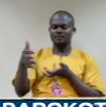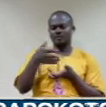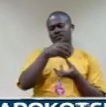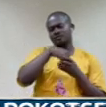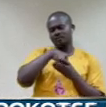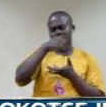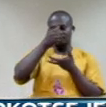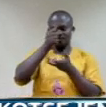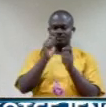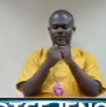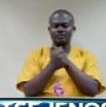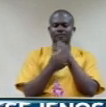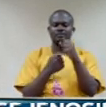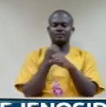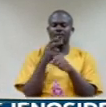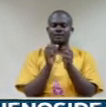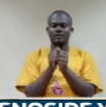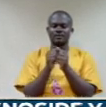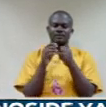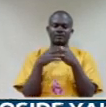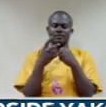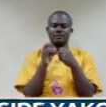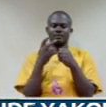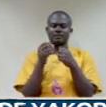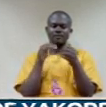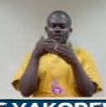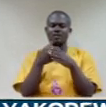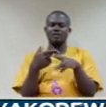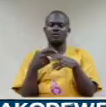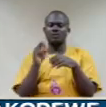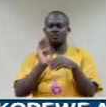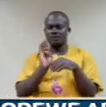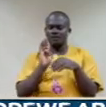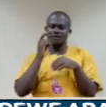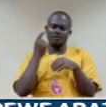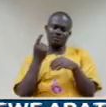ngengo y'imari ivuguruye ya 2019-2020 akagera kuri miliyari